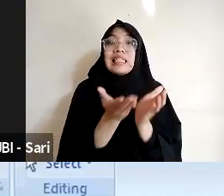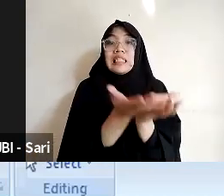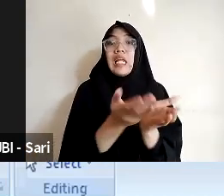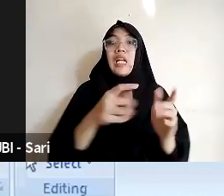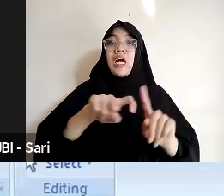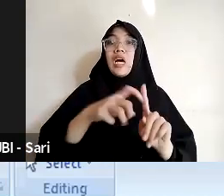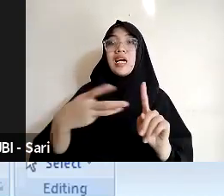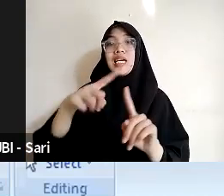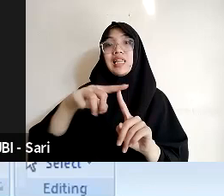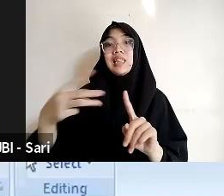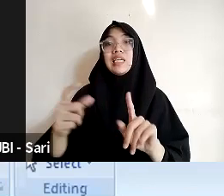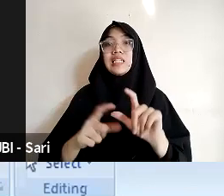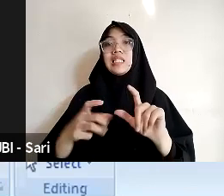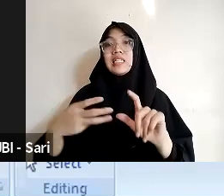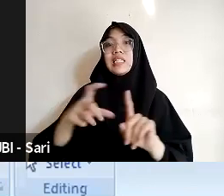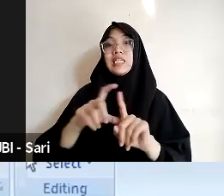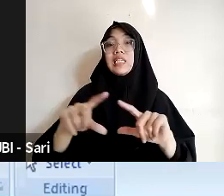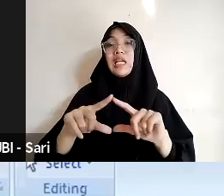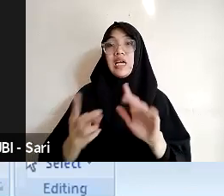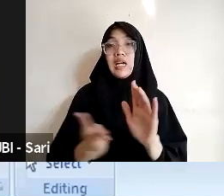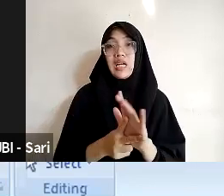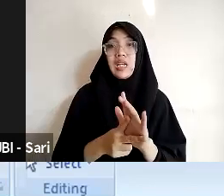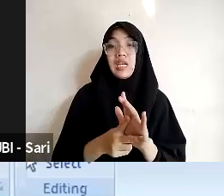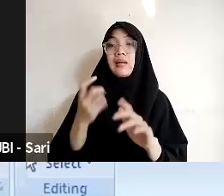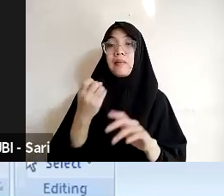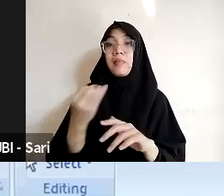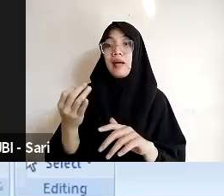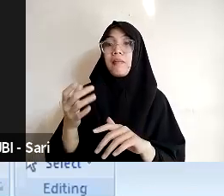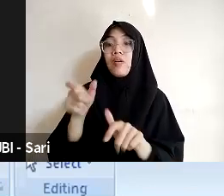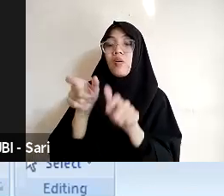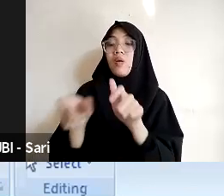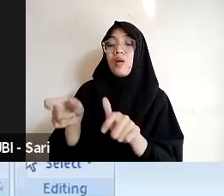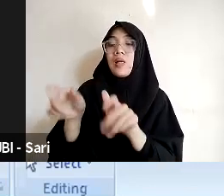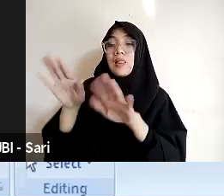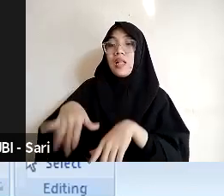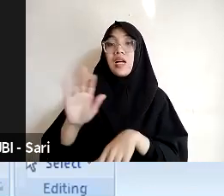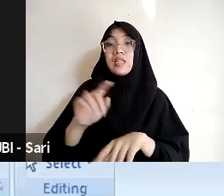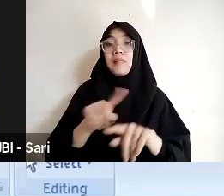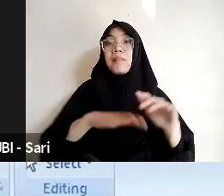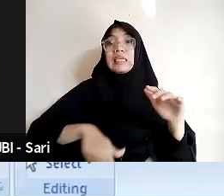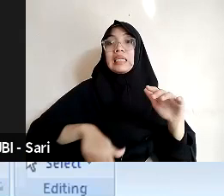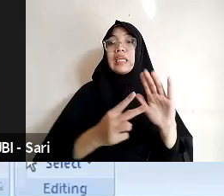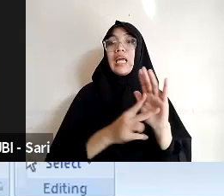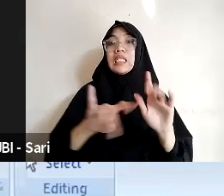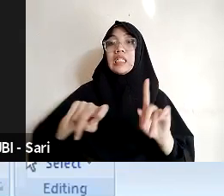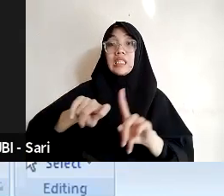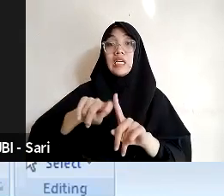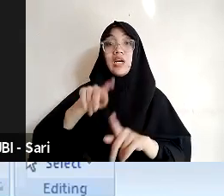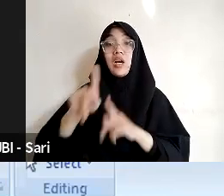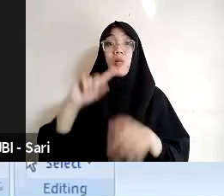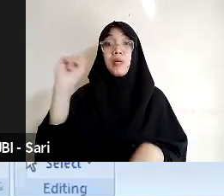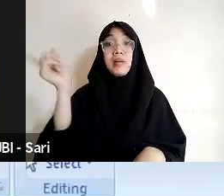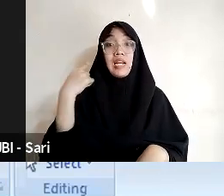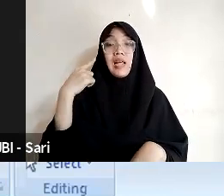di beberapa lumbung pangan itu bukan berbasis penduduk yang tinggal, tetapi basisnya NIK. Kalau dari pemerintah, itu lumbung